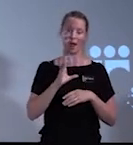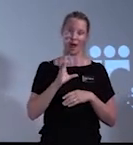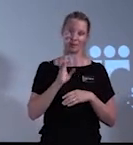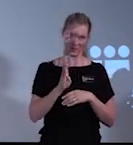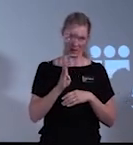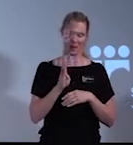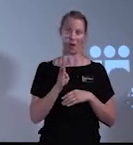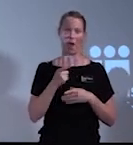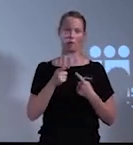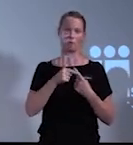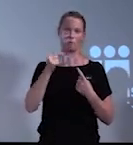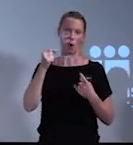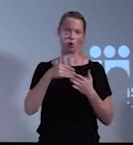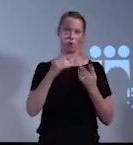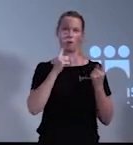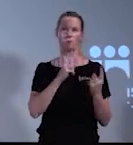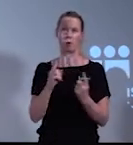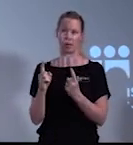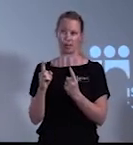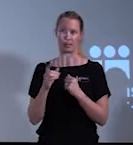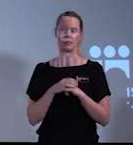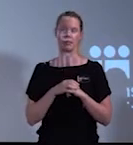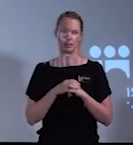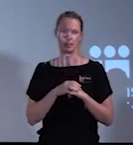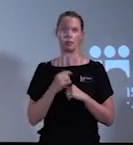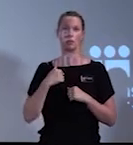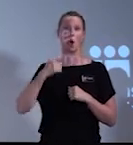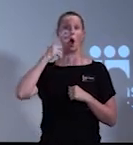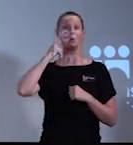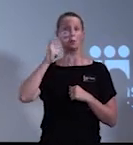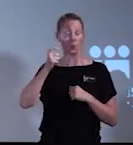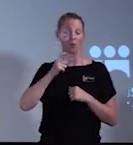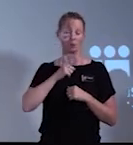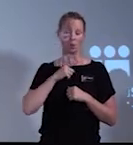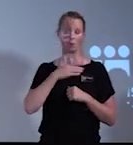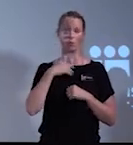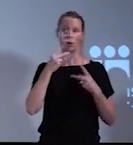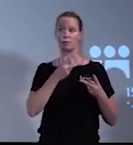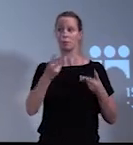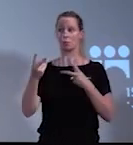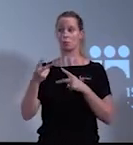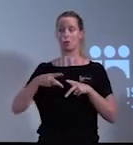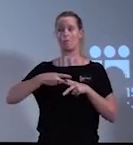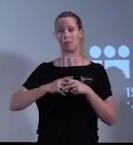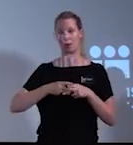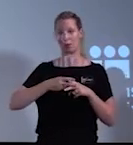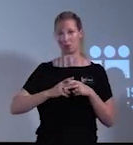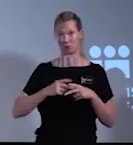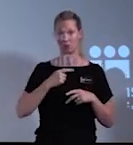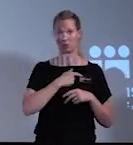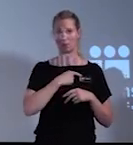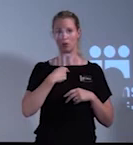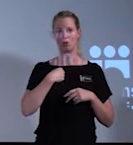Sverigedemokraterna är valda av folket. Men jag tror så mycket på våra demokratiska verktyg att